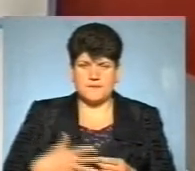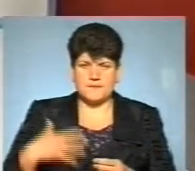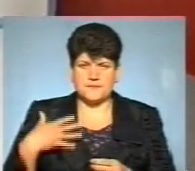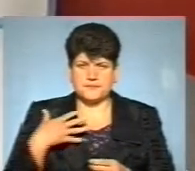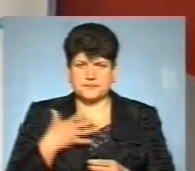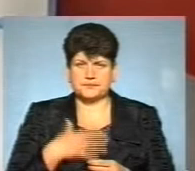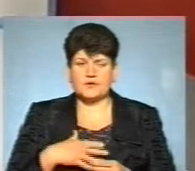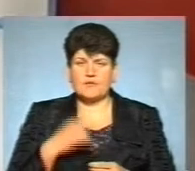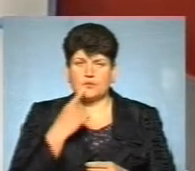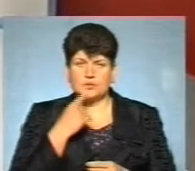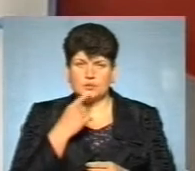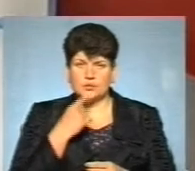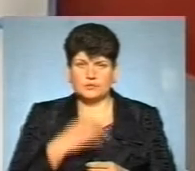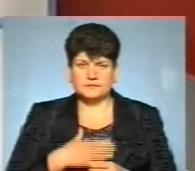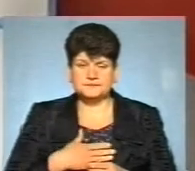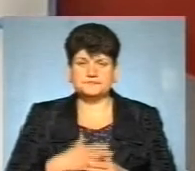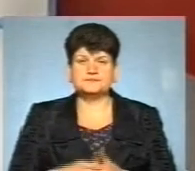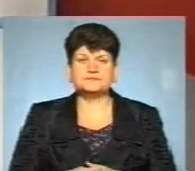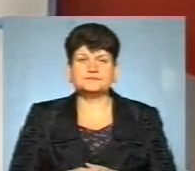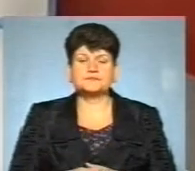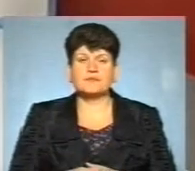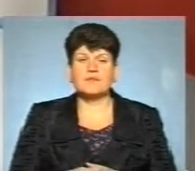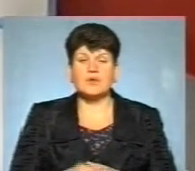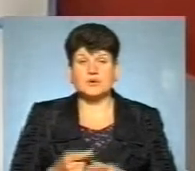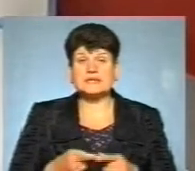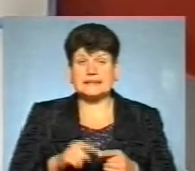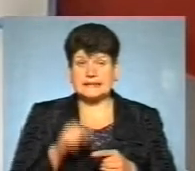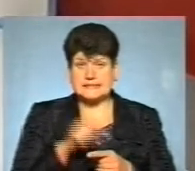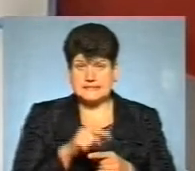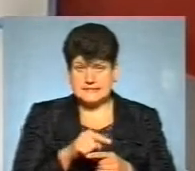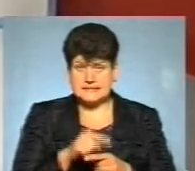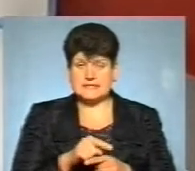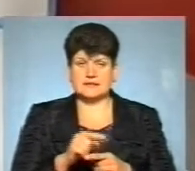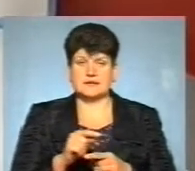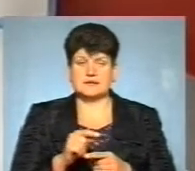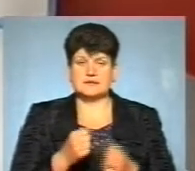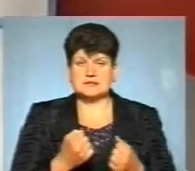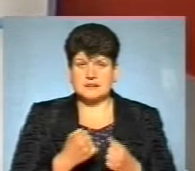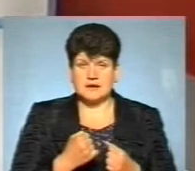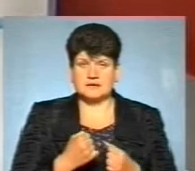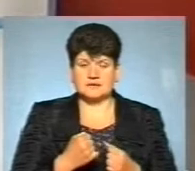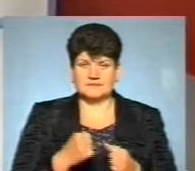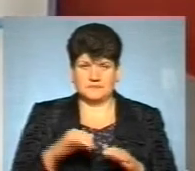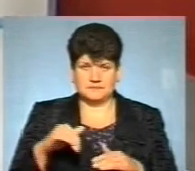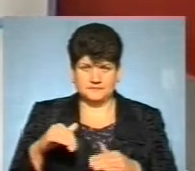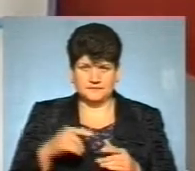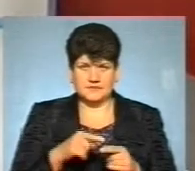в плазмі нашої крові. Власне, оці імуноглобуліни класу G